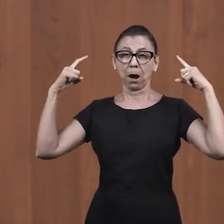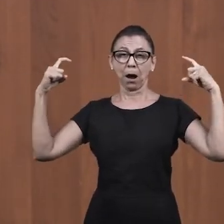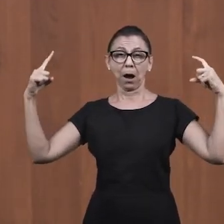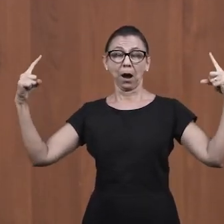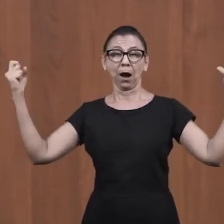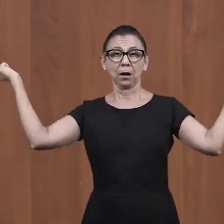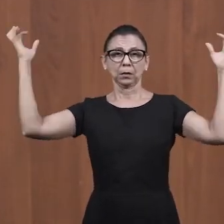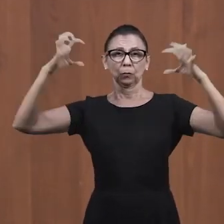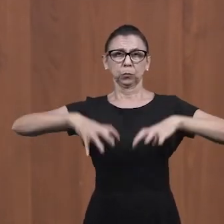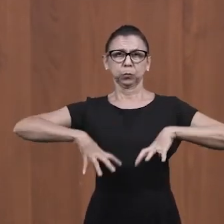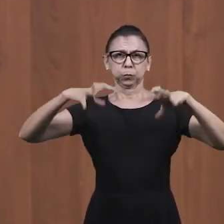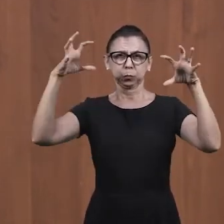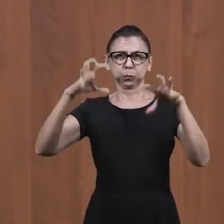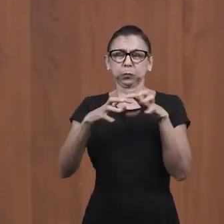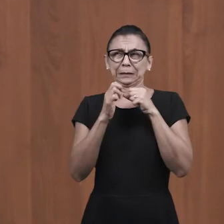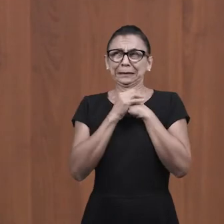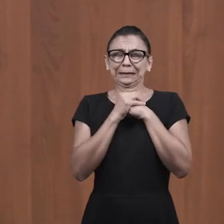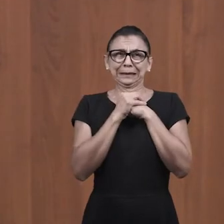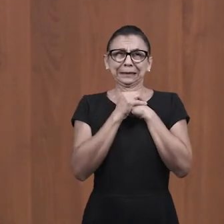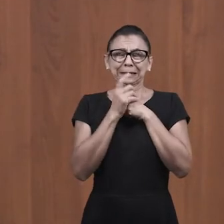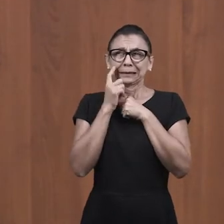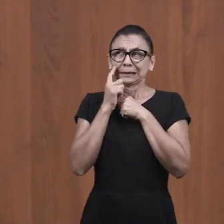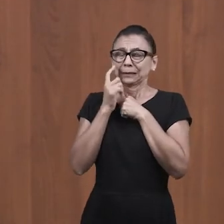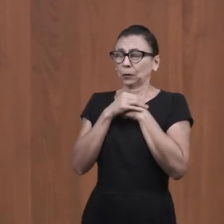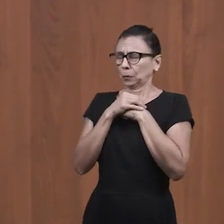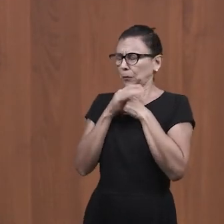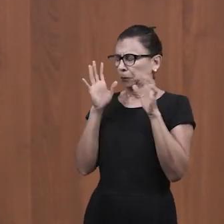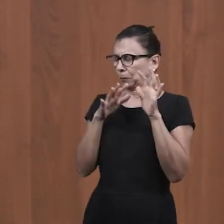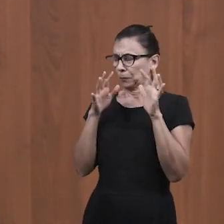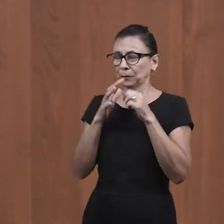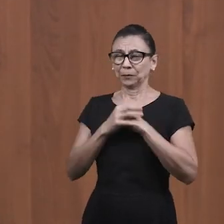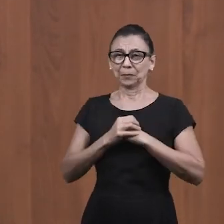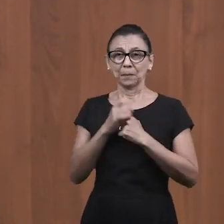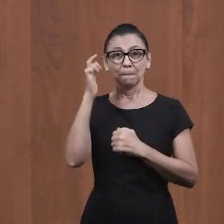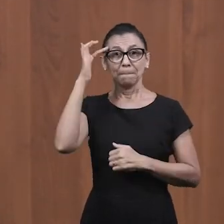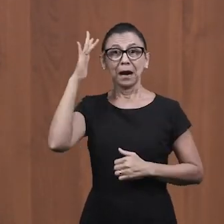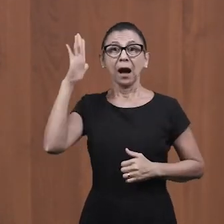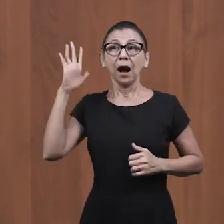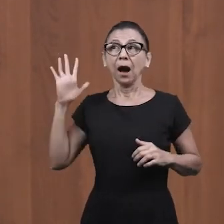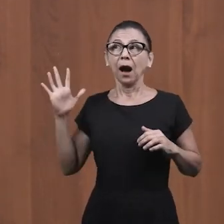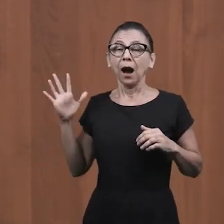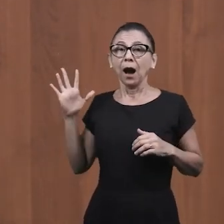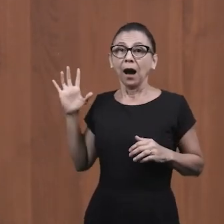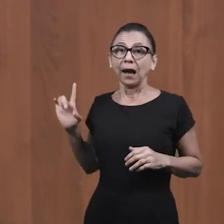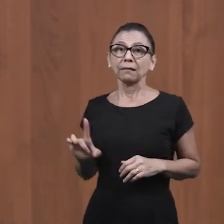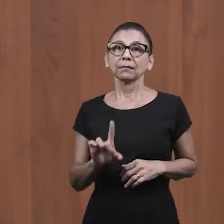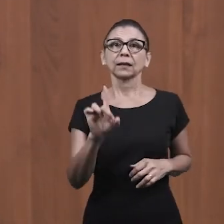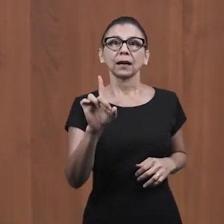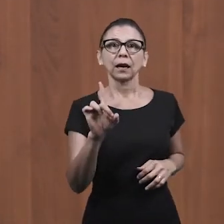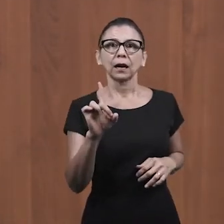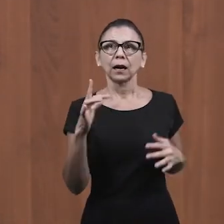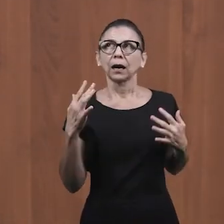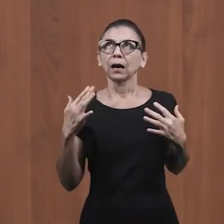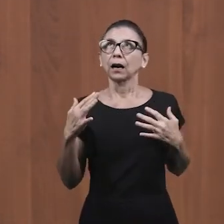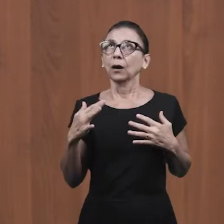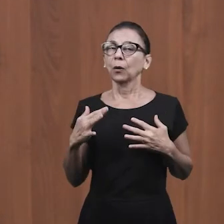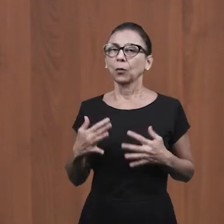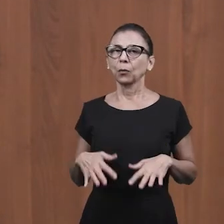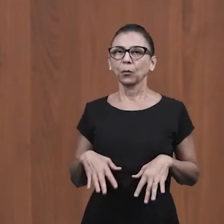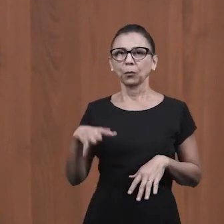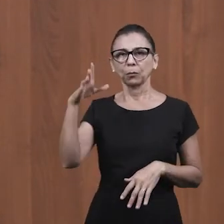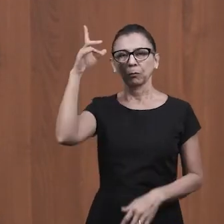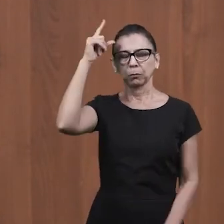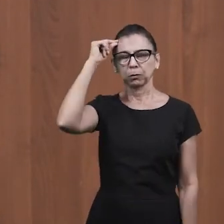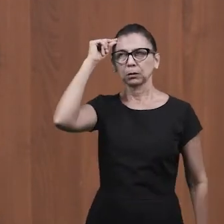de tonnerre, beaucoup de pluie. Donc, on a peur juste de voir. Imaginez d'être au milieu de la